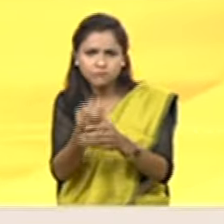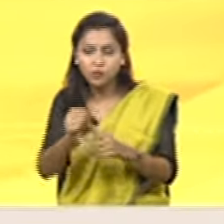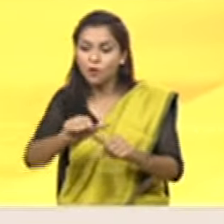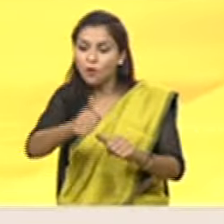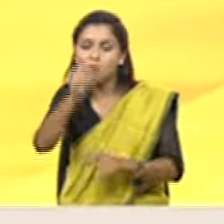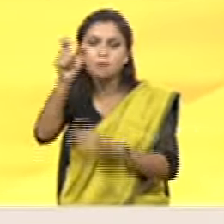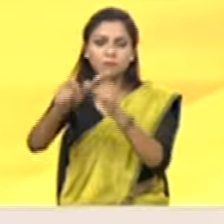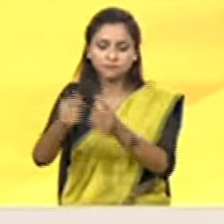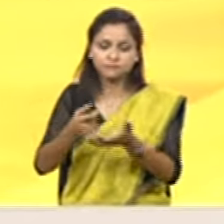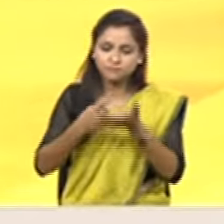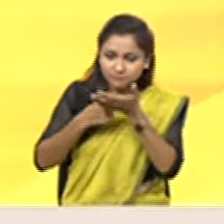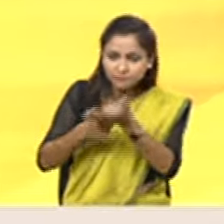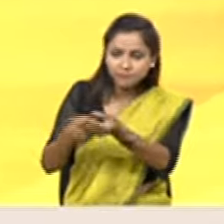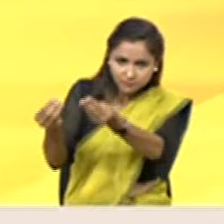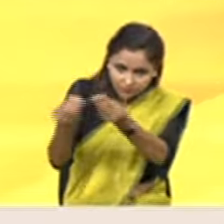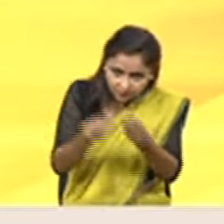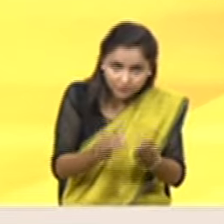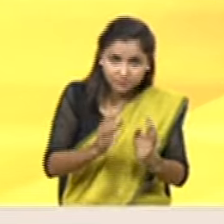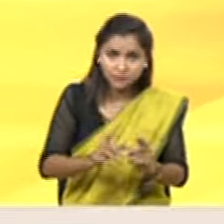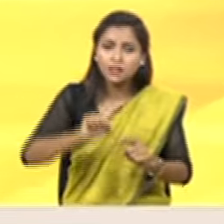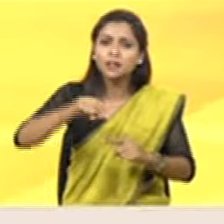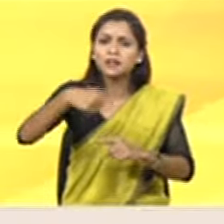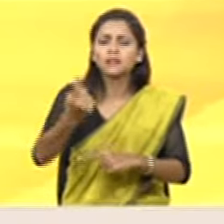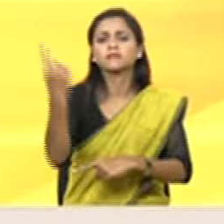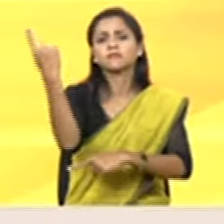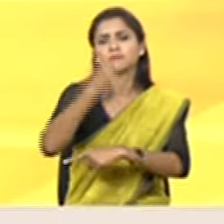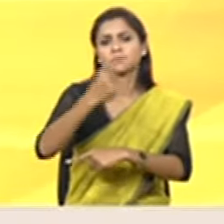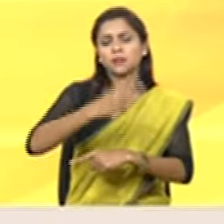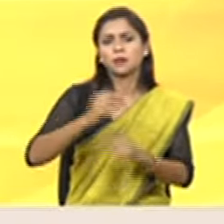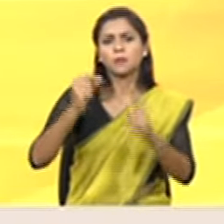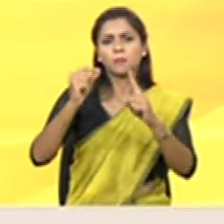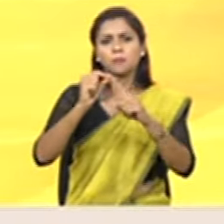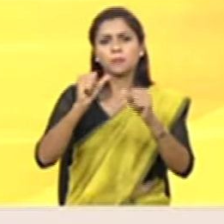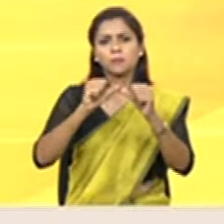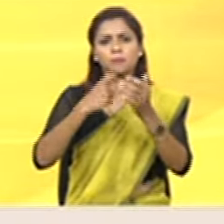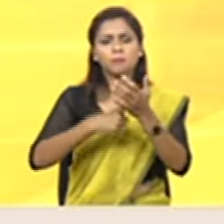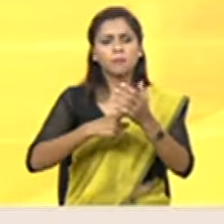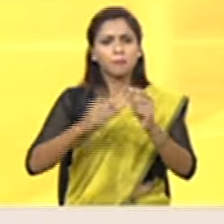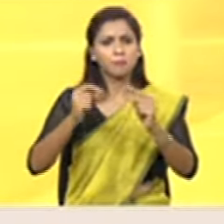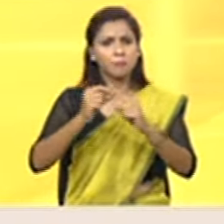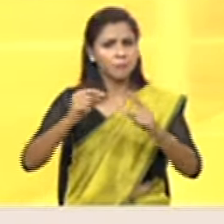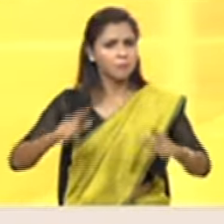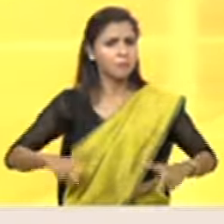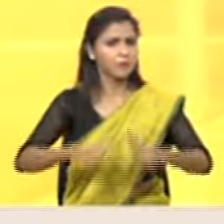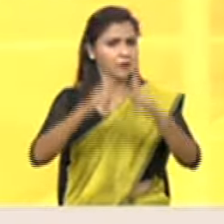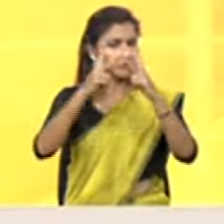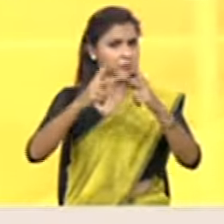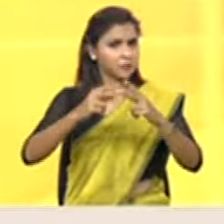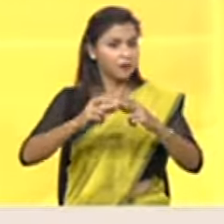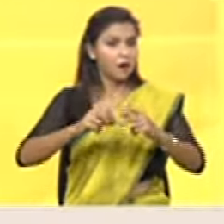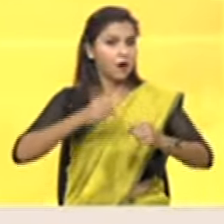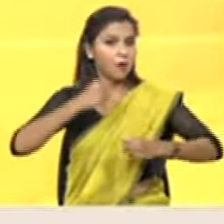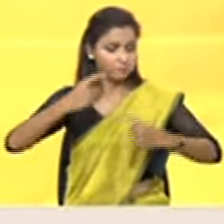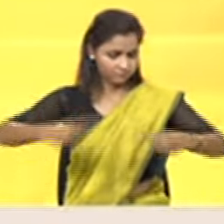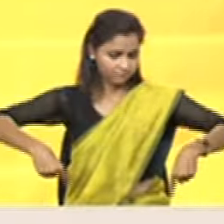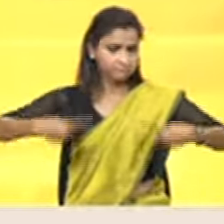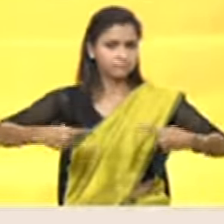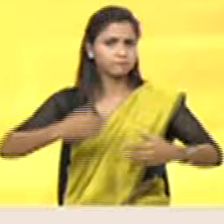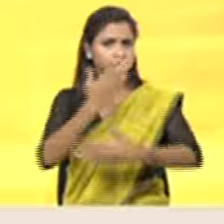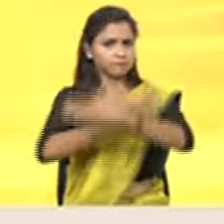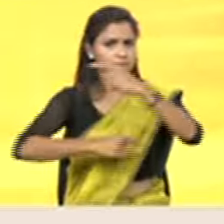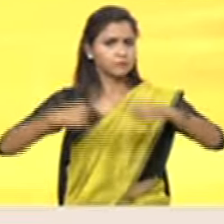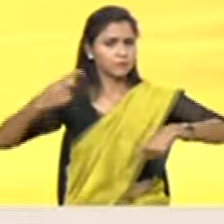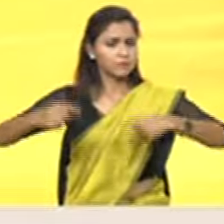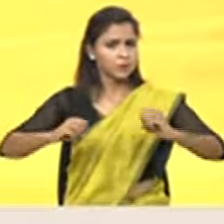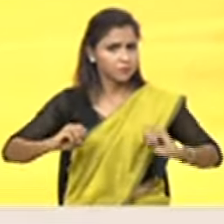इसका आग्रह करें आने वाले दिनों में पेरिस में पैरालंपिक शुरू हो रहे हैं हमारे दिव्यांग